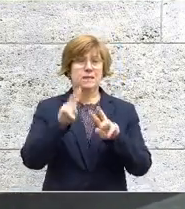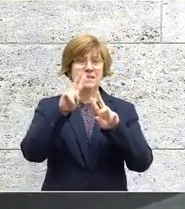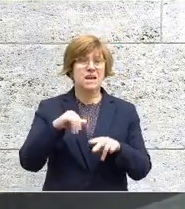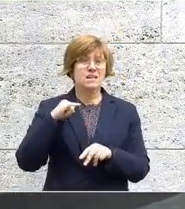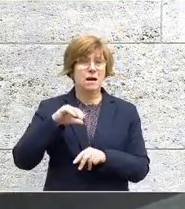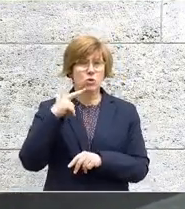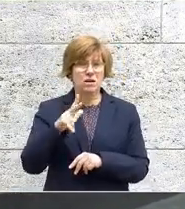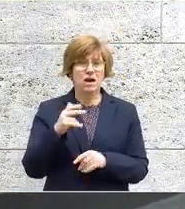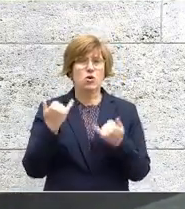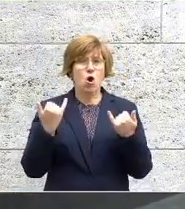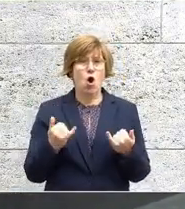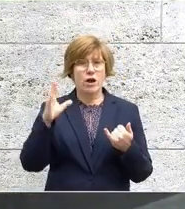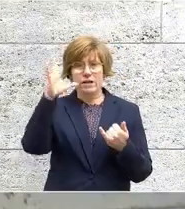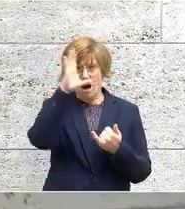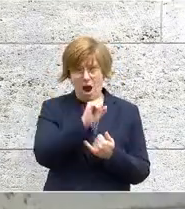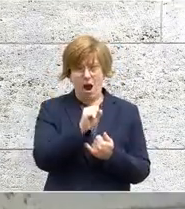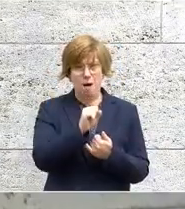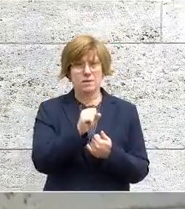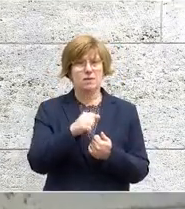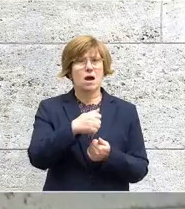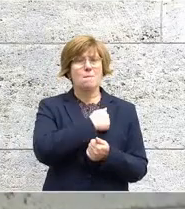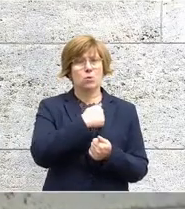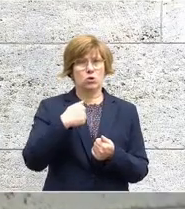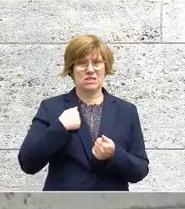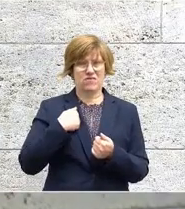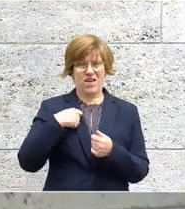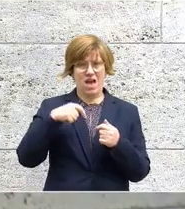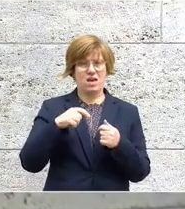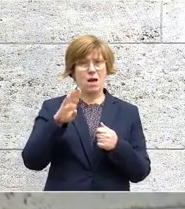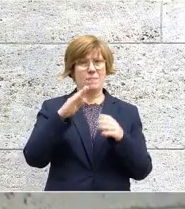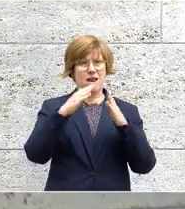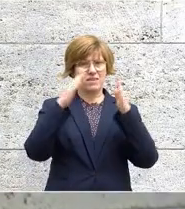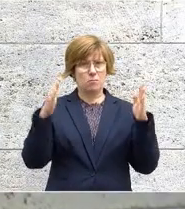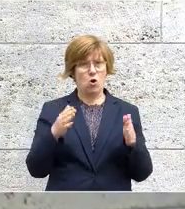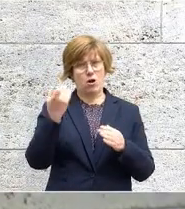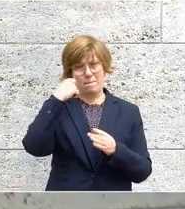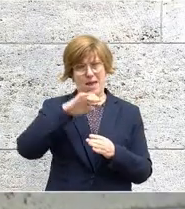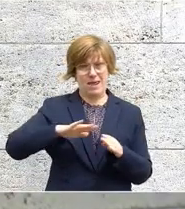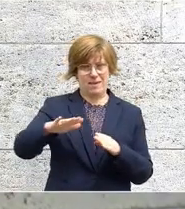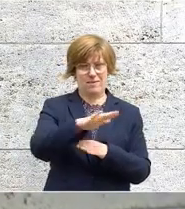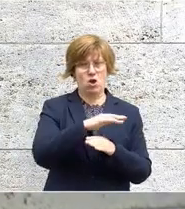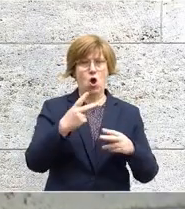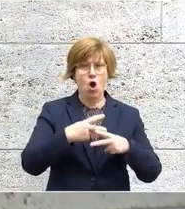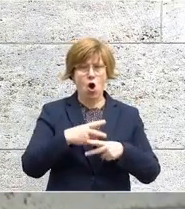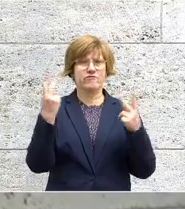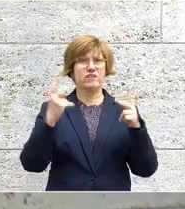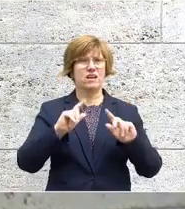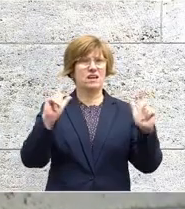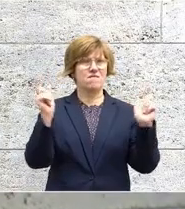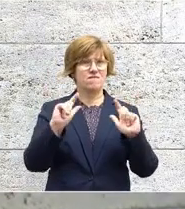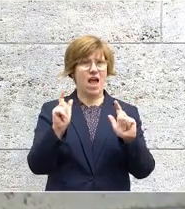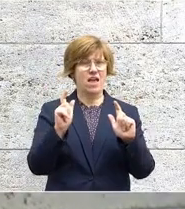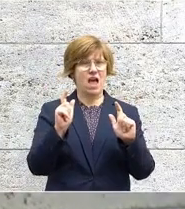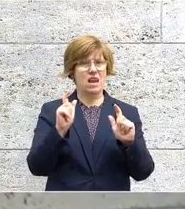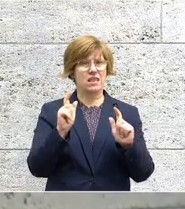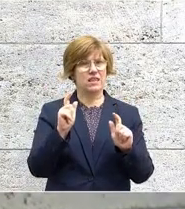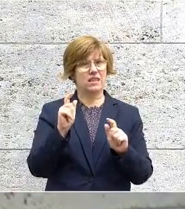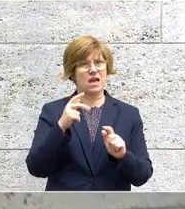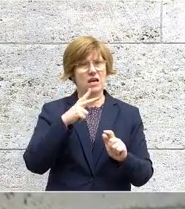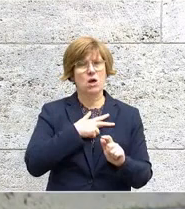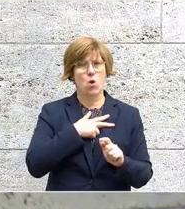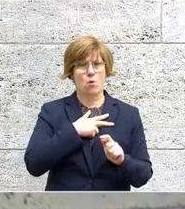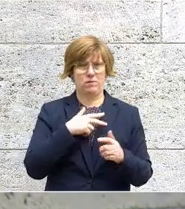Meine sehr geehrten Damen und Herren, heute Abend wird die Bundeswehr hier im Bendablock mitten in Berlin öffentlich ein feierliches Gelöbnis